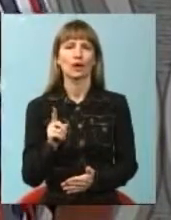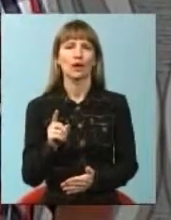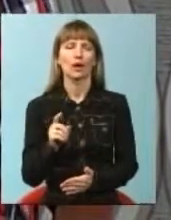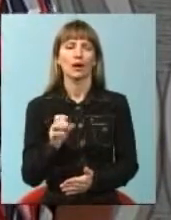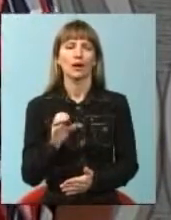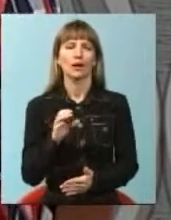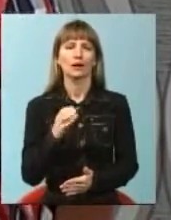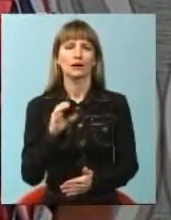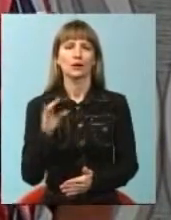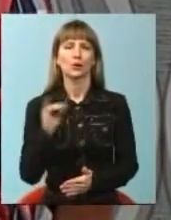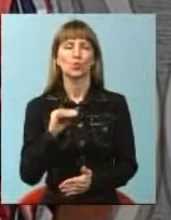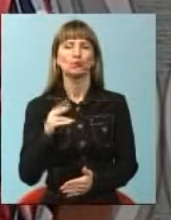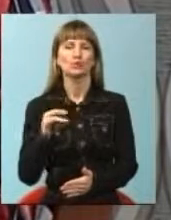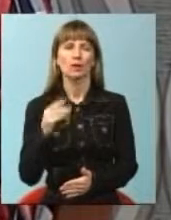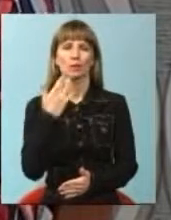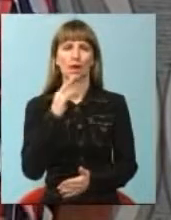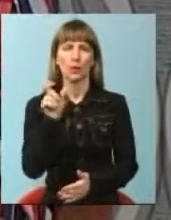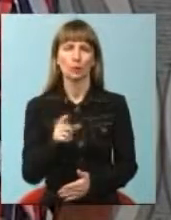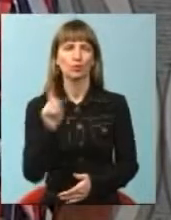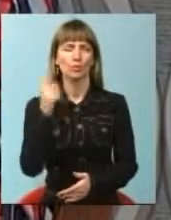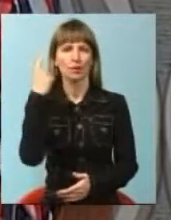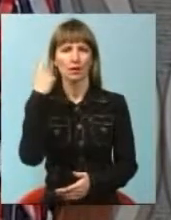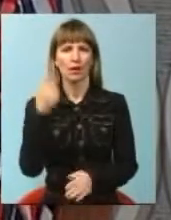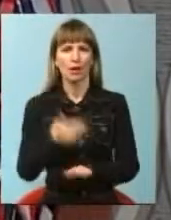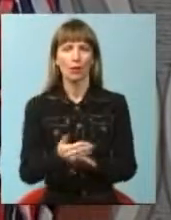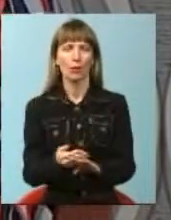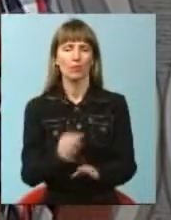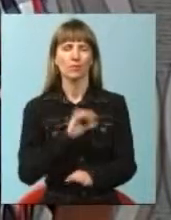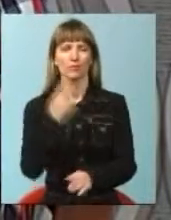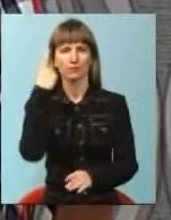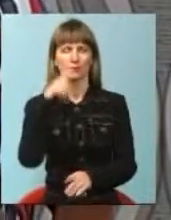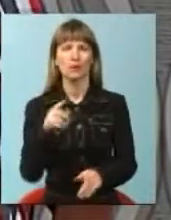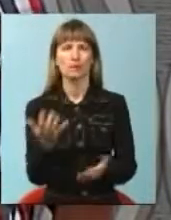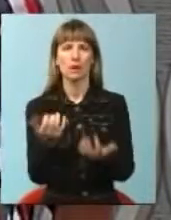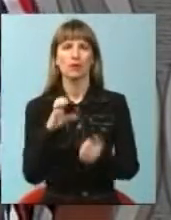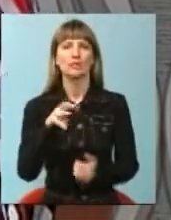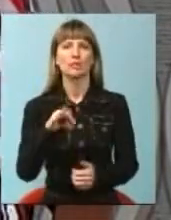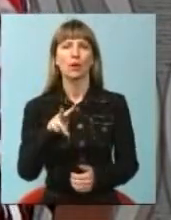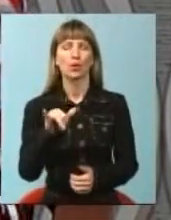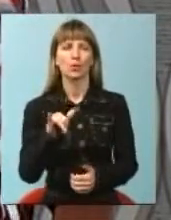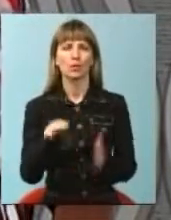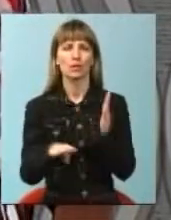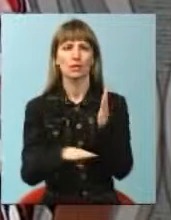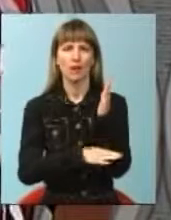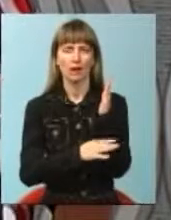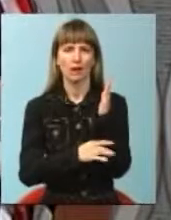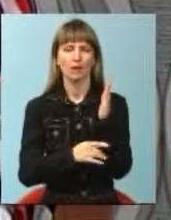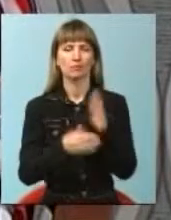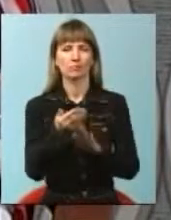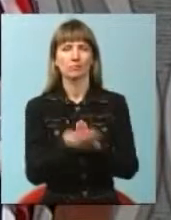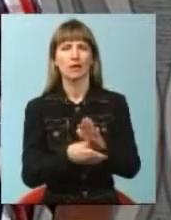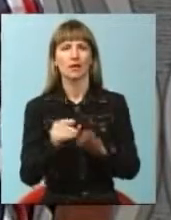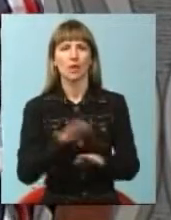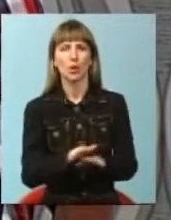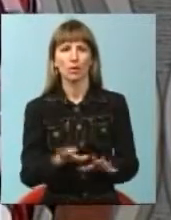люди для того, щоб не купувати взуття, вони вигадують таку річ. Вони беруть смолу дерев, взувають собі якось на ноги її, вона